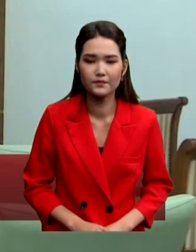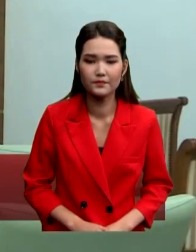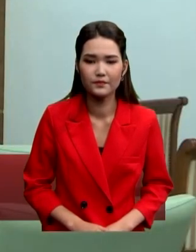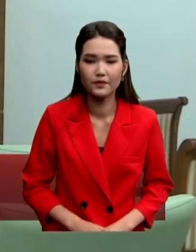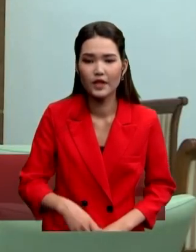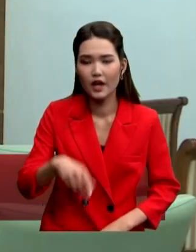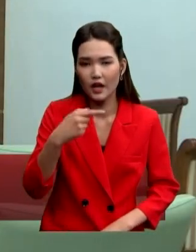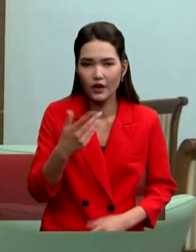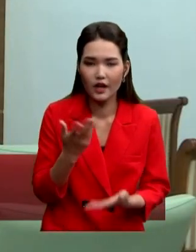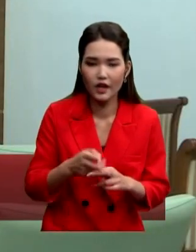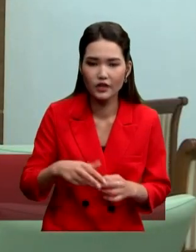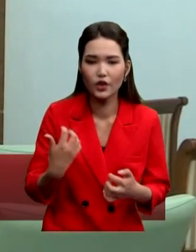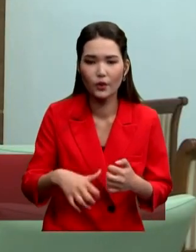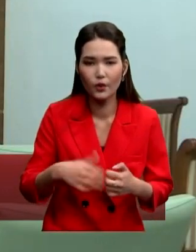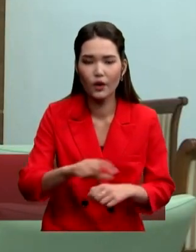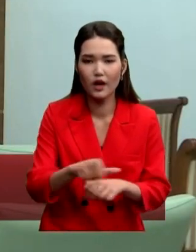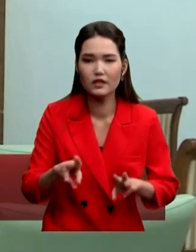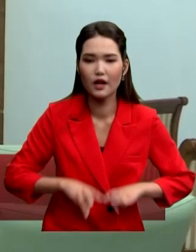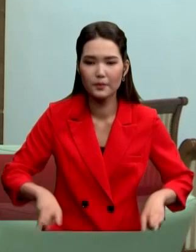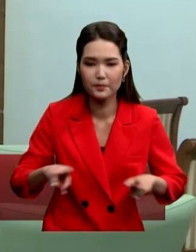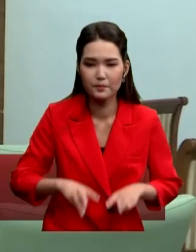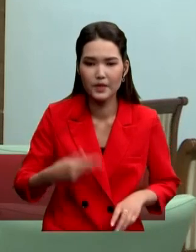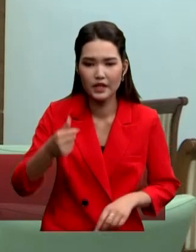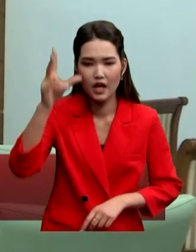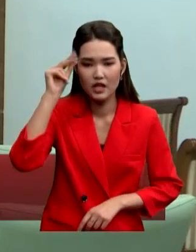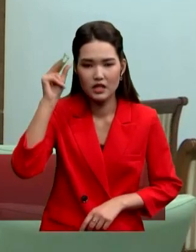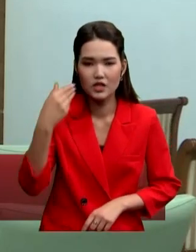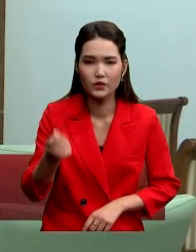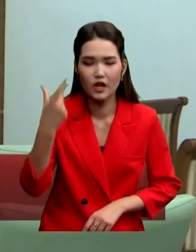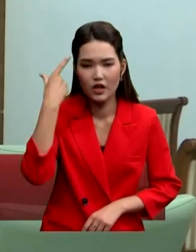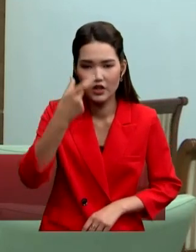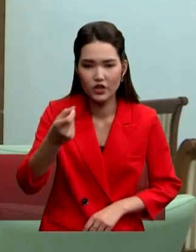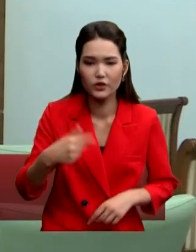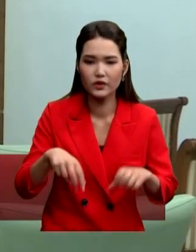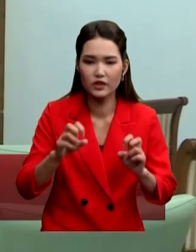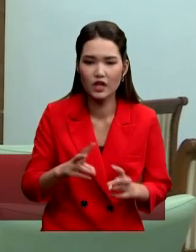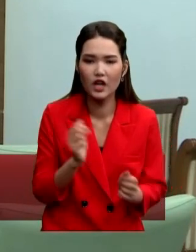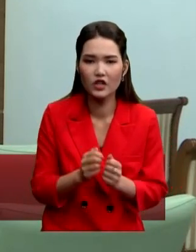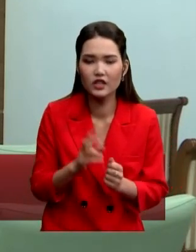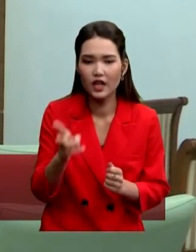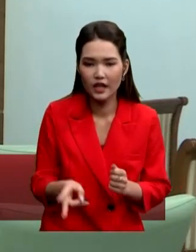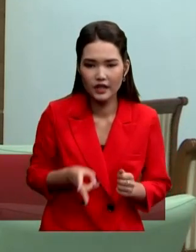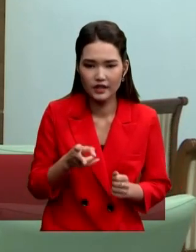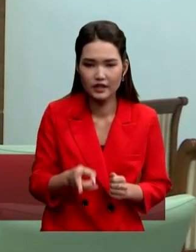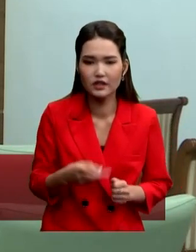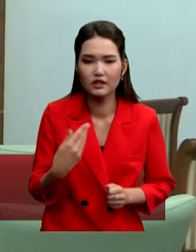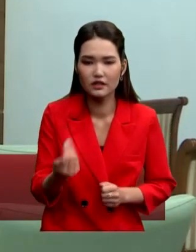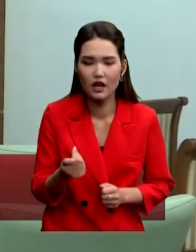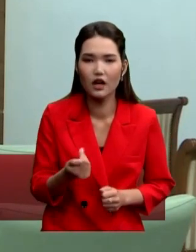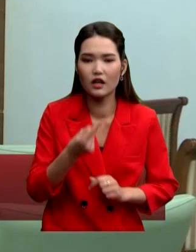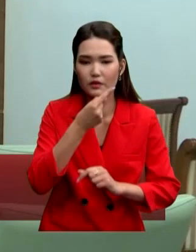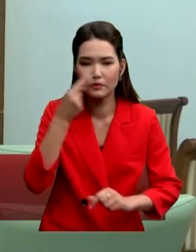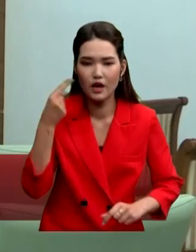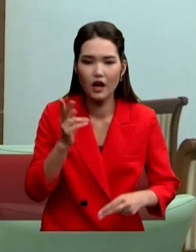Айта кетейік, орталық Азия сыртқы істер министрлерімен өткен C5+1 форматындағы жиын 2 сағатқа созылып, бірер сәт бұрын